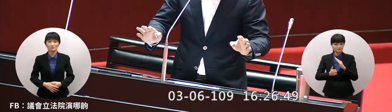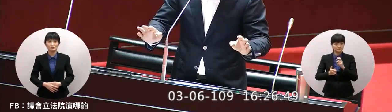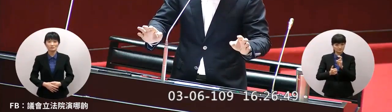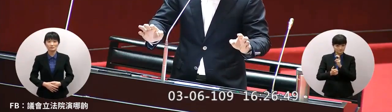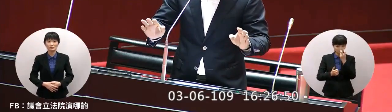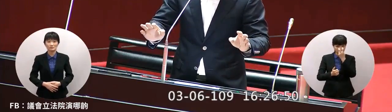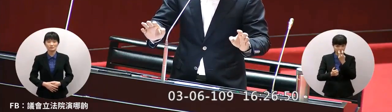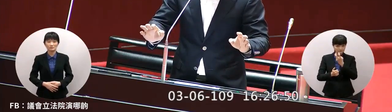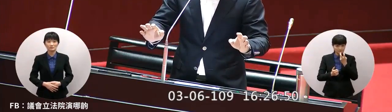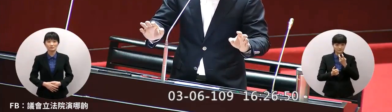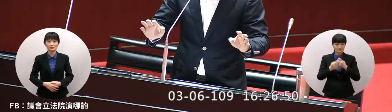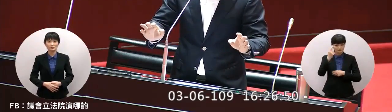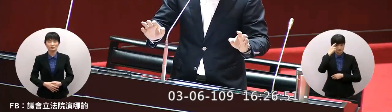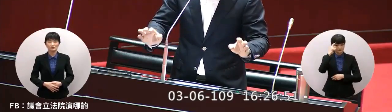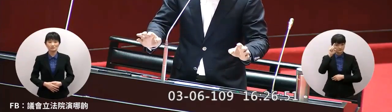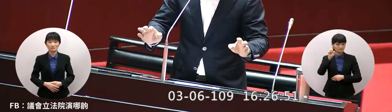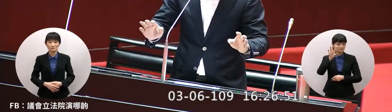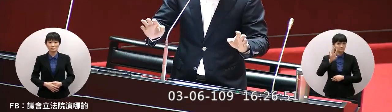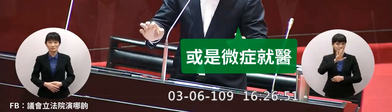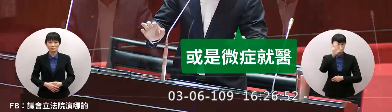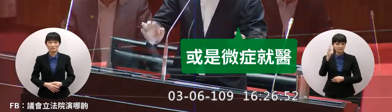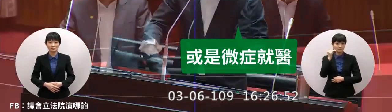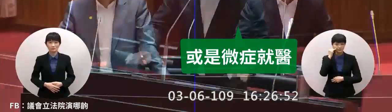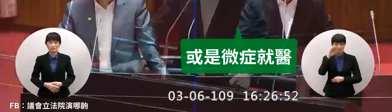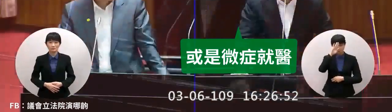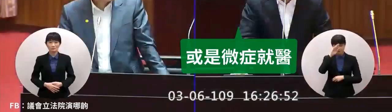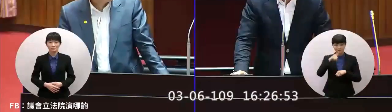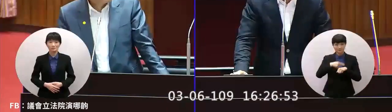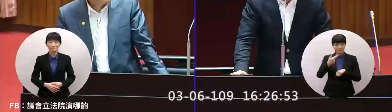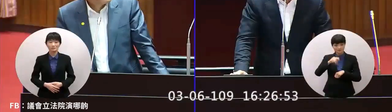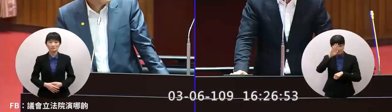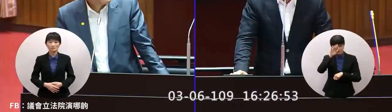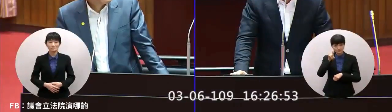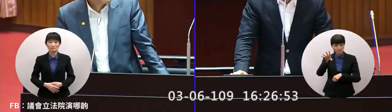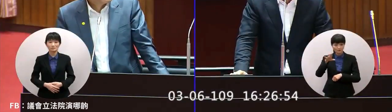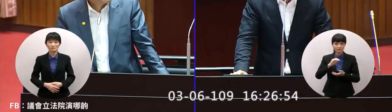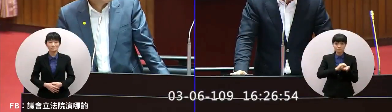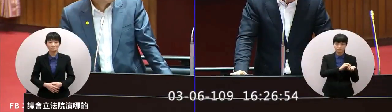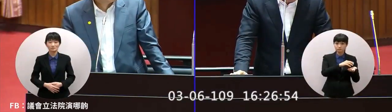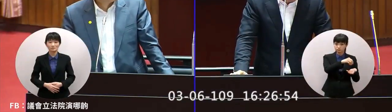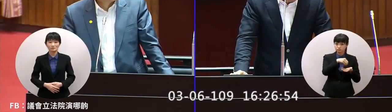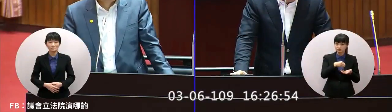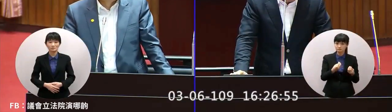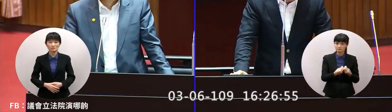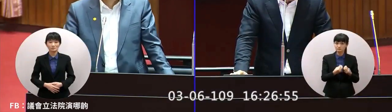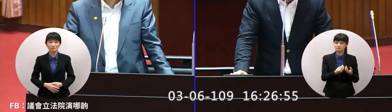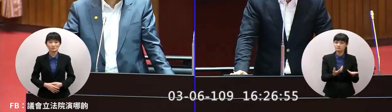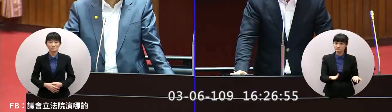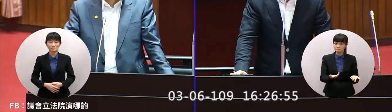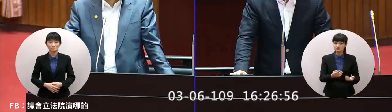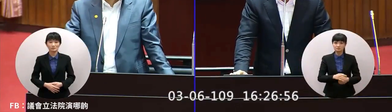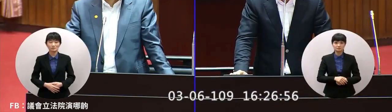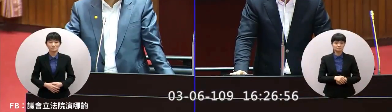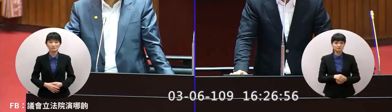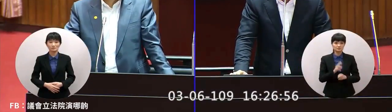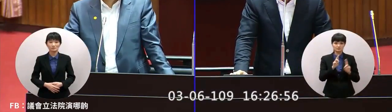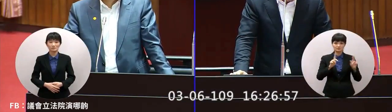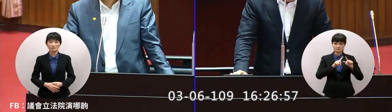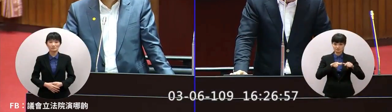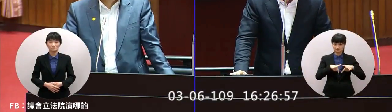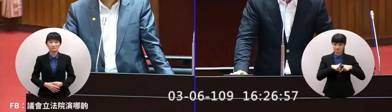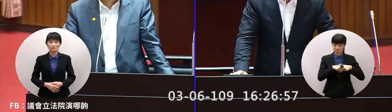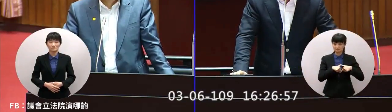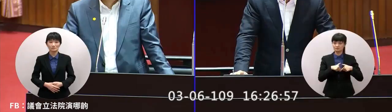间。那如果要领取这个慢性处方签或是危症就医的，指挥中心应该有一致的指挥的。